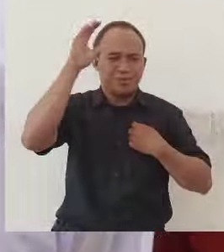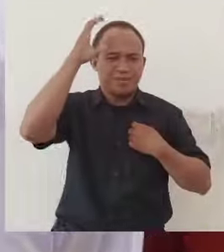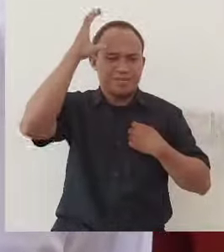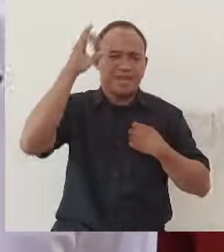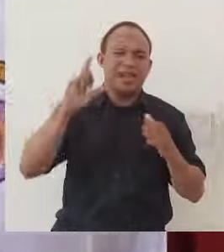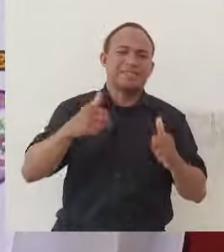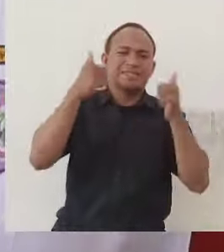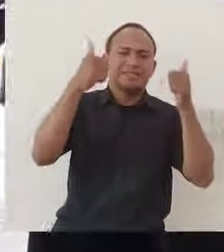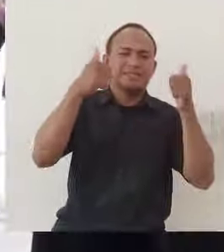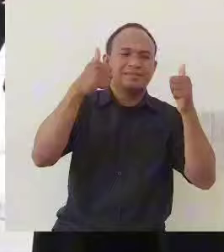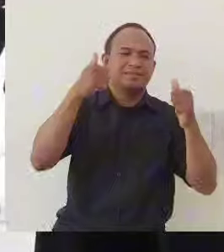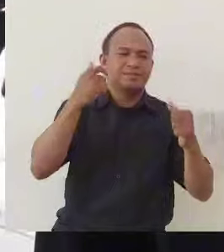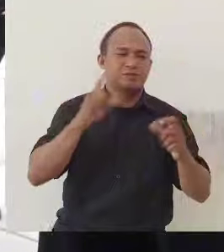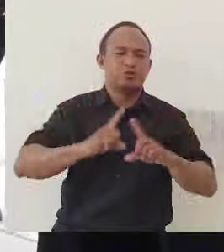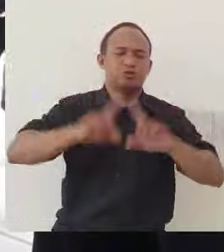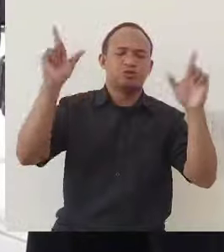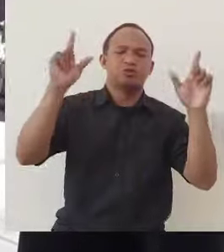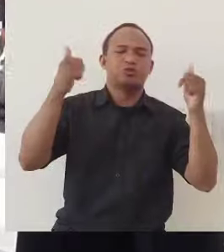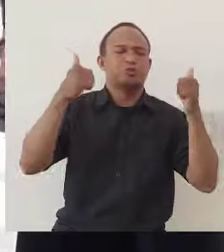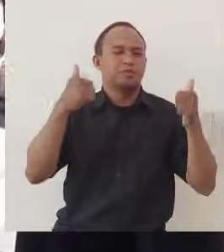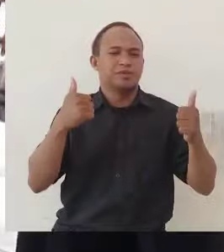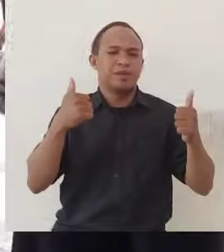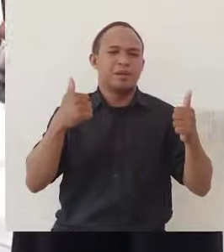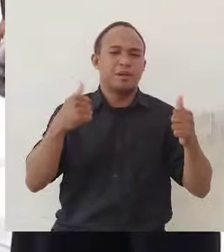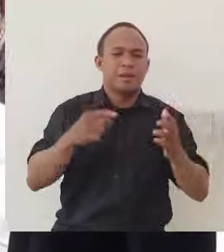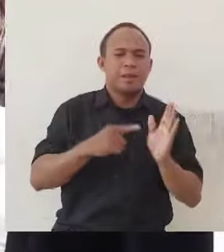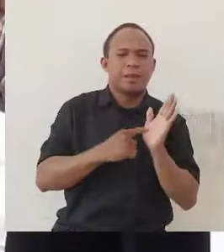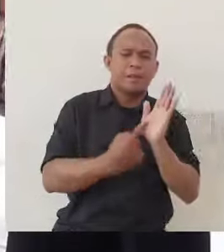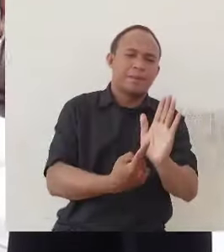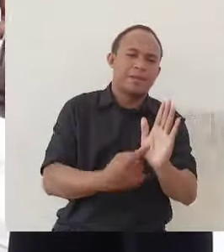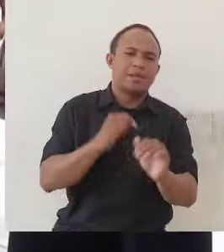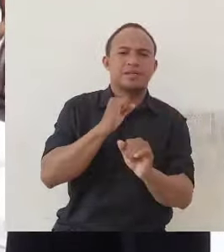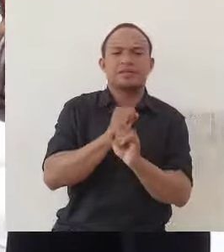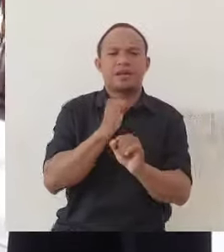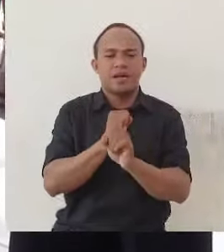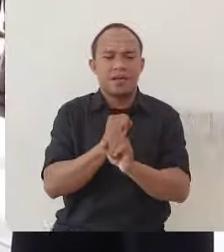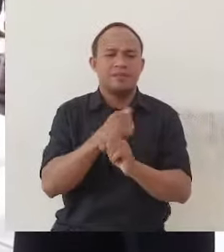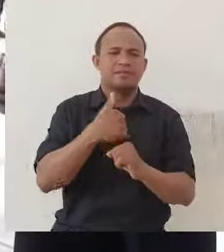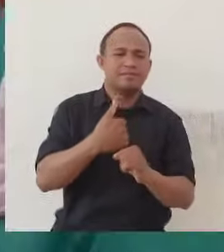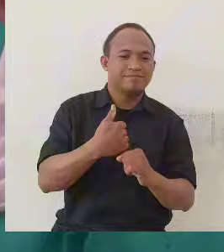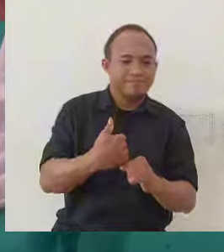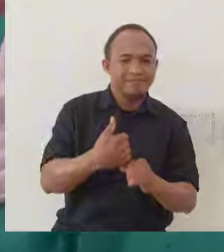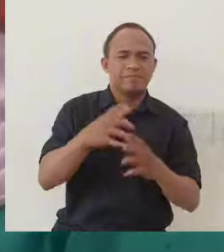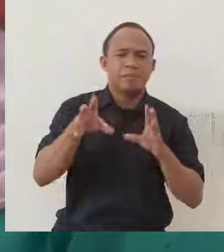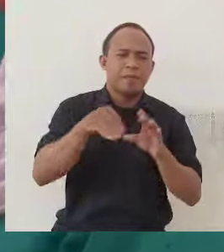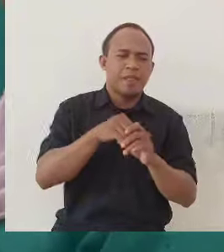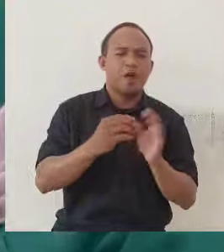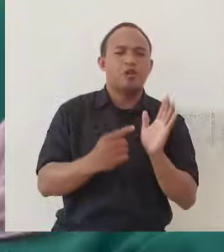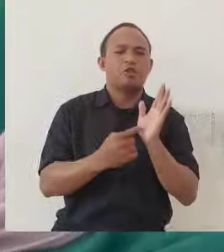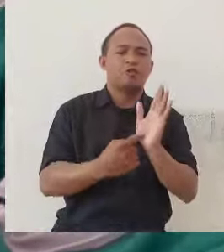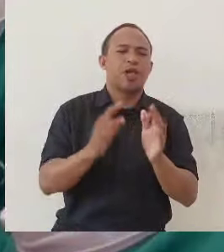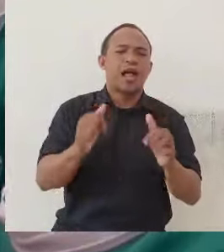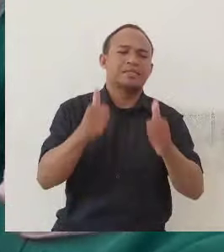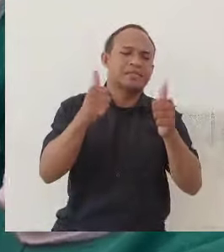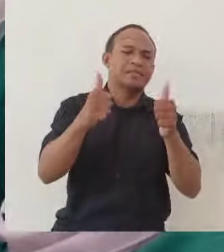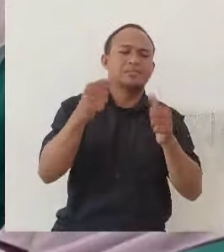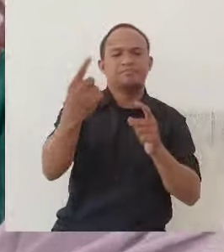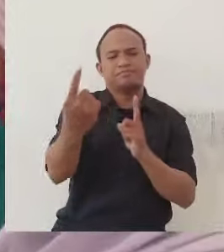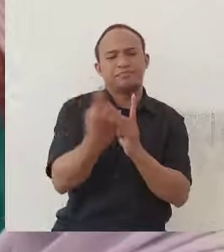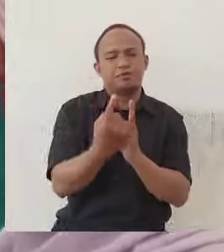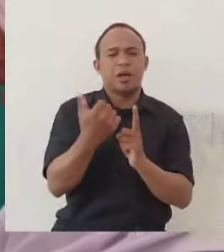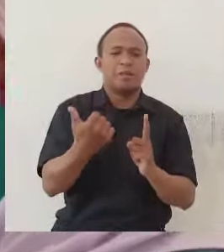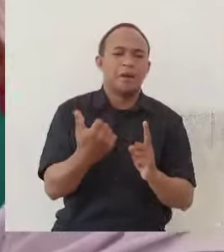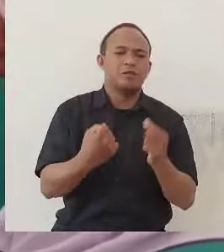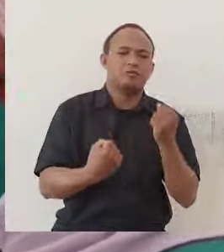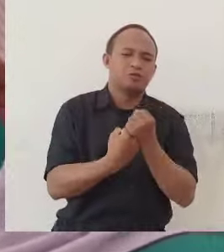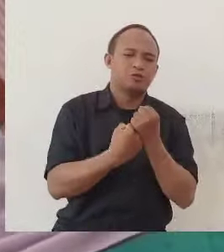berorientasi pada penerapan ilmu yang menghasilkan lulusan berkompeten dan terampil dalam bekerja. Hal tersebut menurutnya yang diperlukan